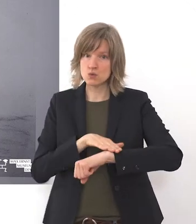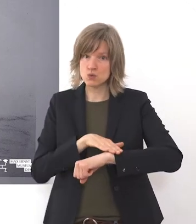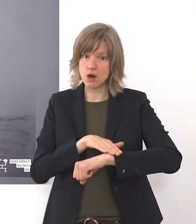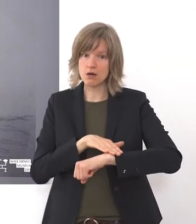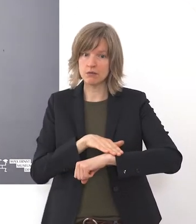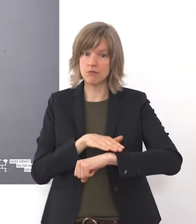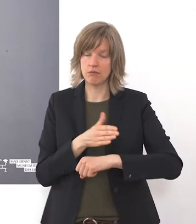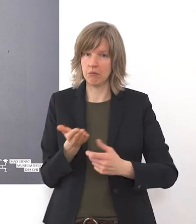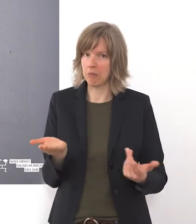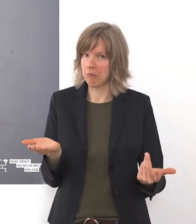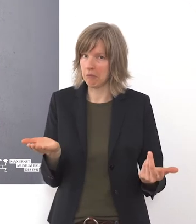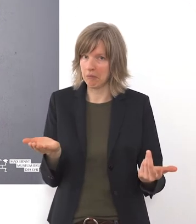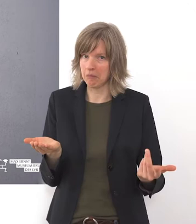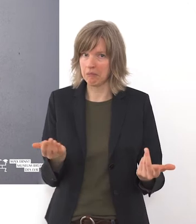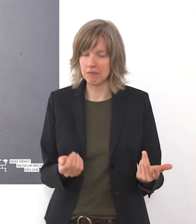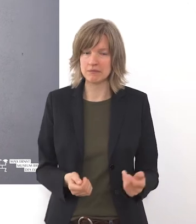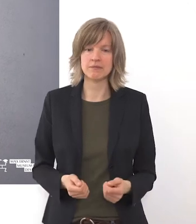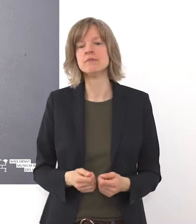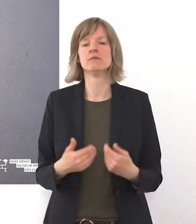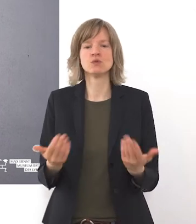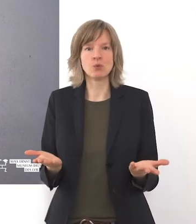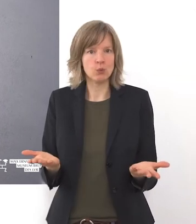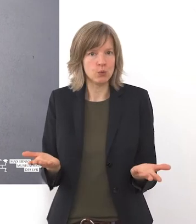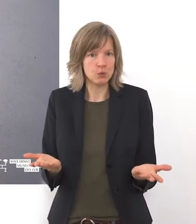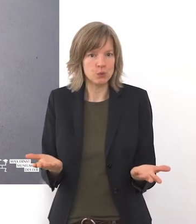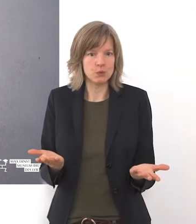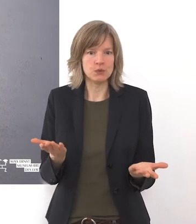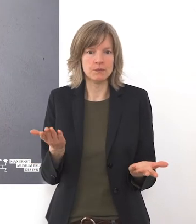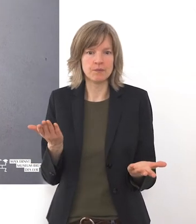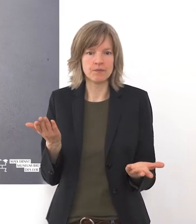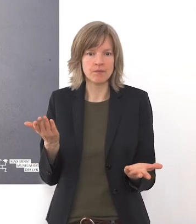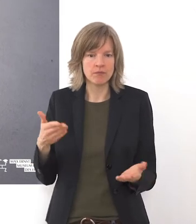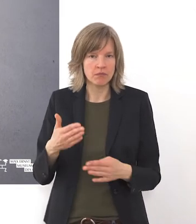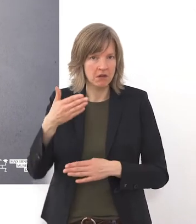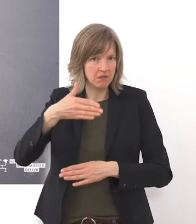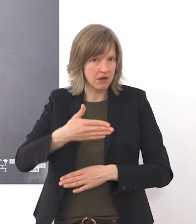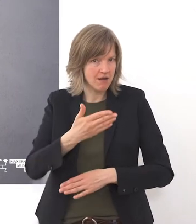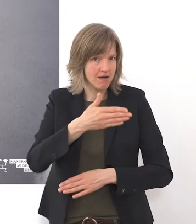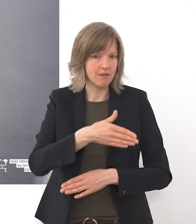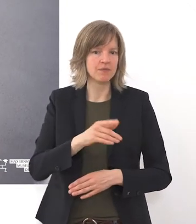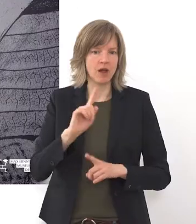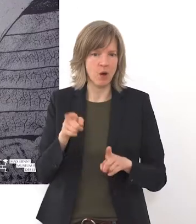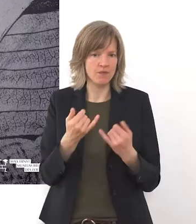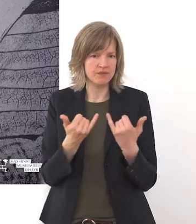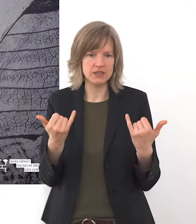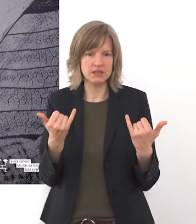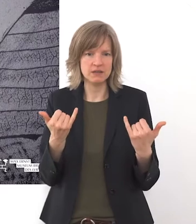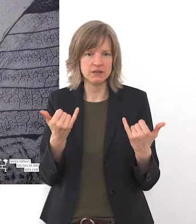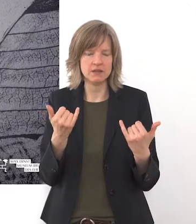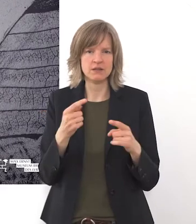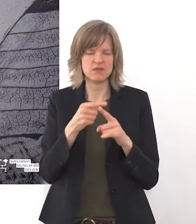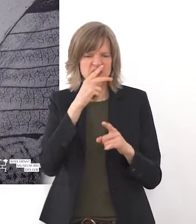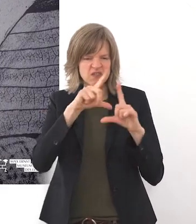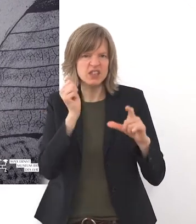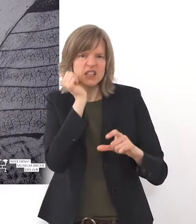Uhr lesen. Und dieser Wal hat auch etwas sehr Hartes von einer Walnuss beispielsweise. Auch hier